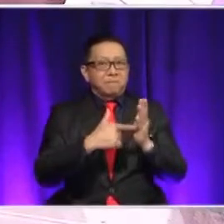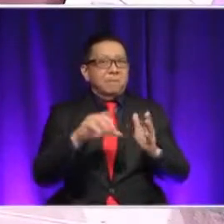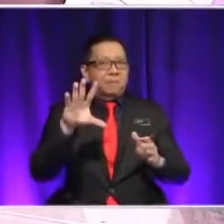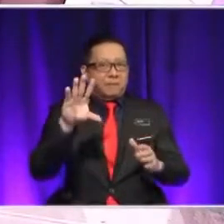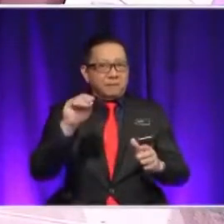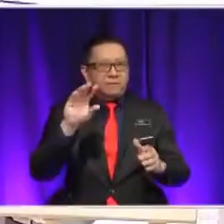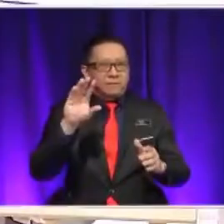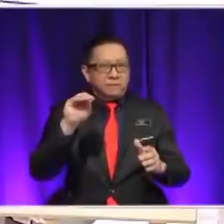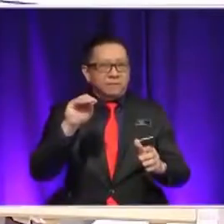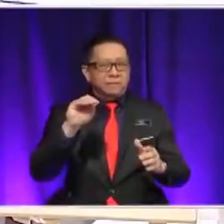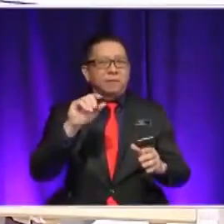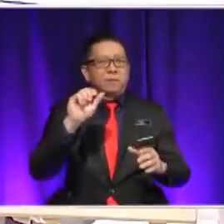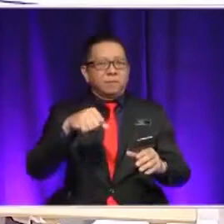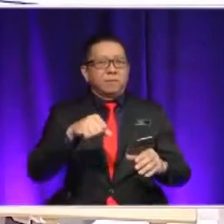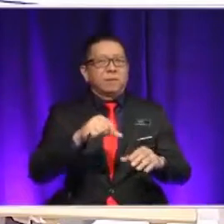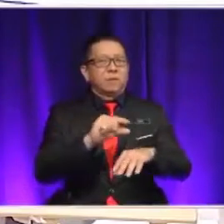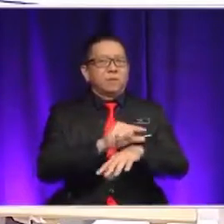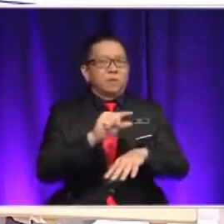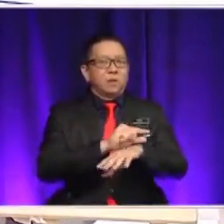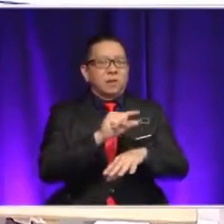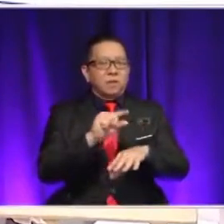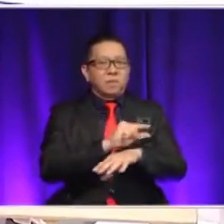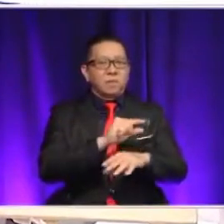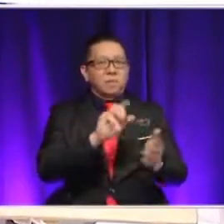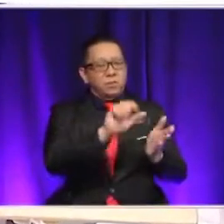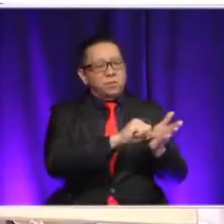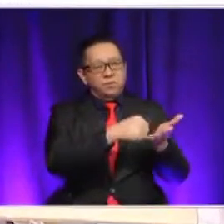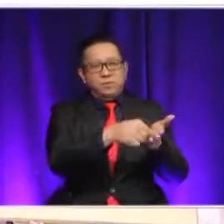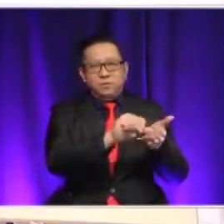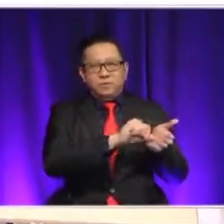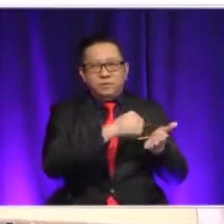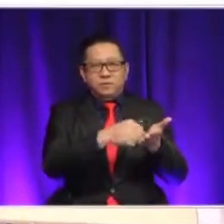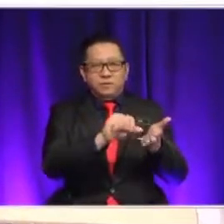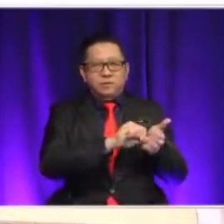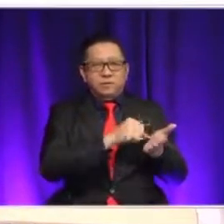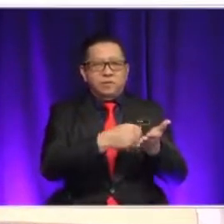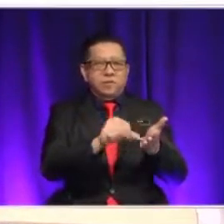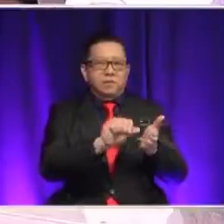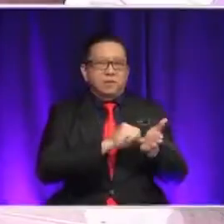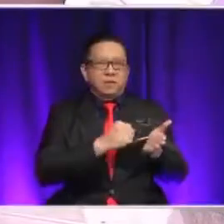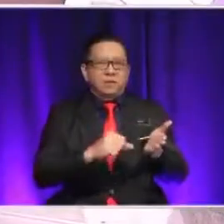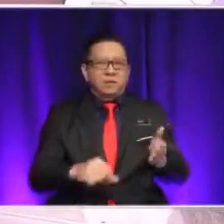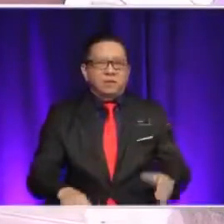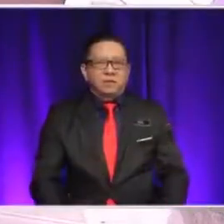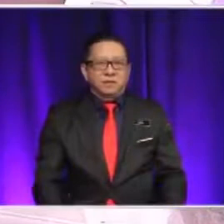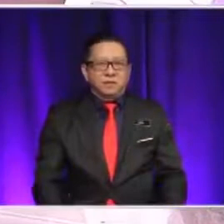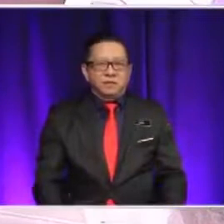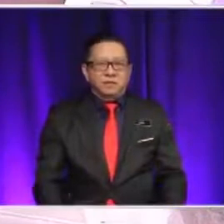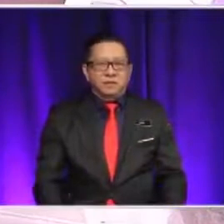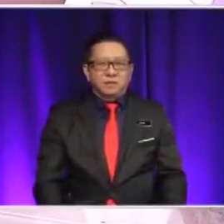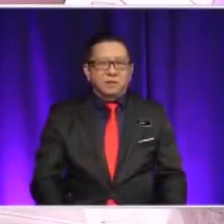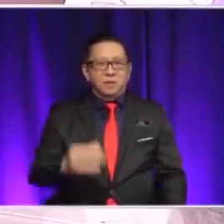kita juga boleh menggunakan Bruce likenya blue Syifa nyanyi coba cek gunung lebih besar